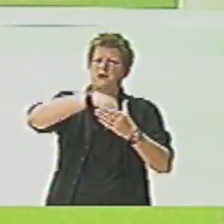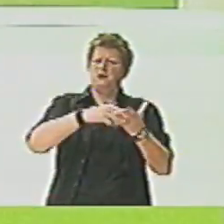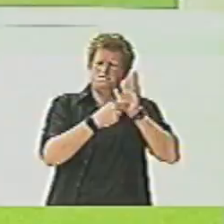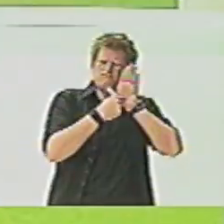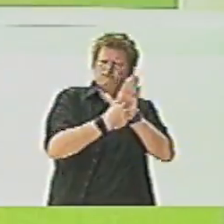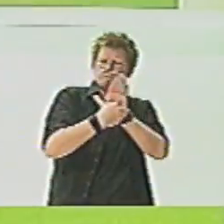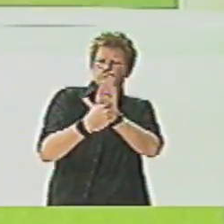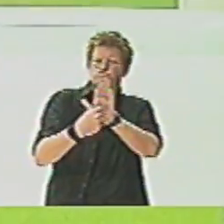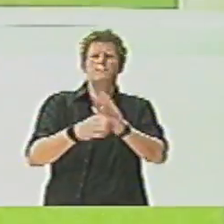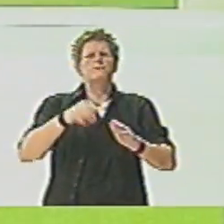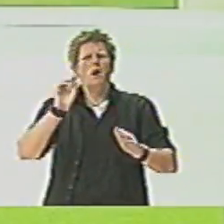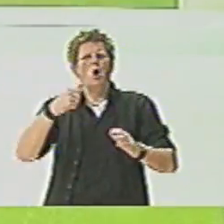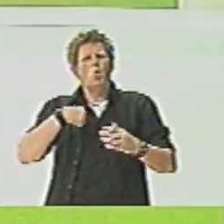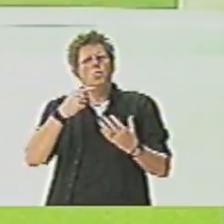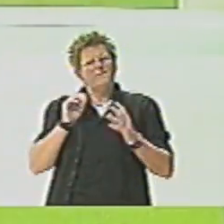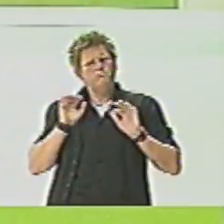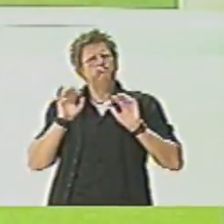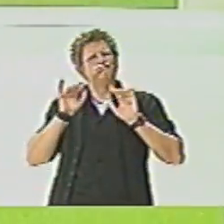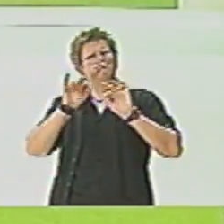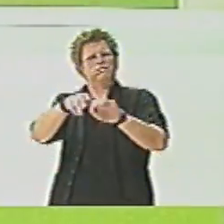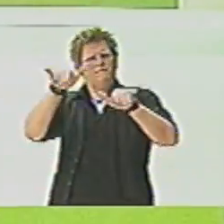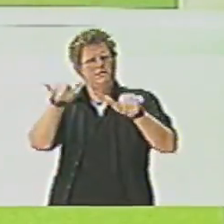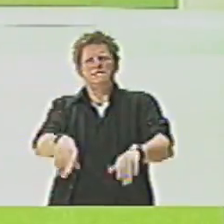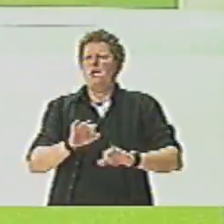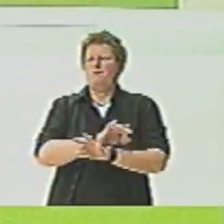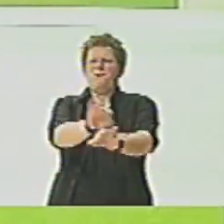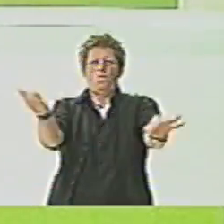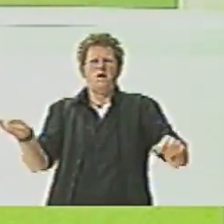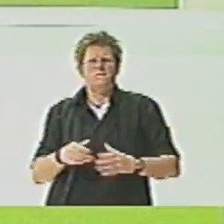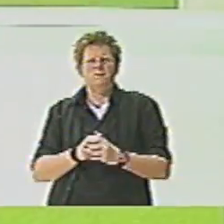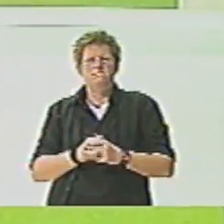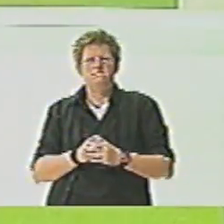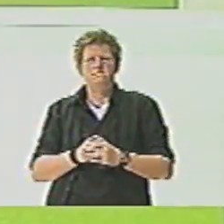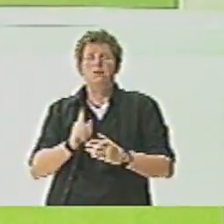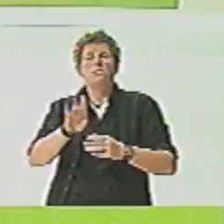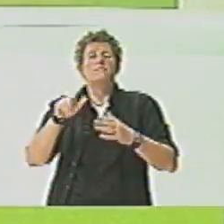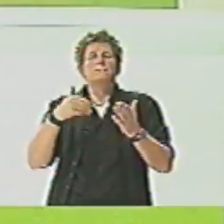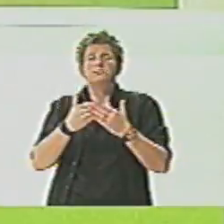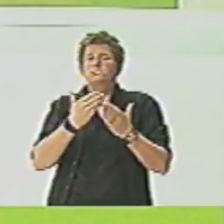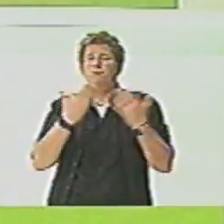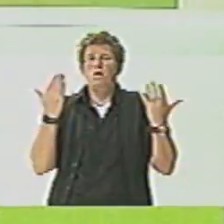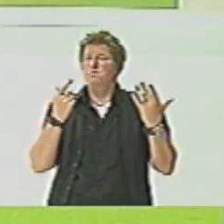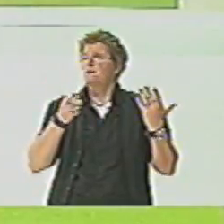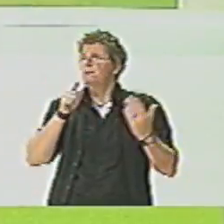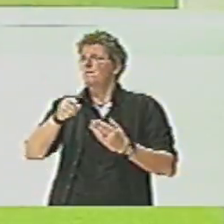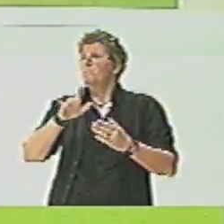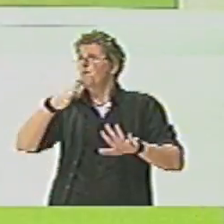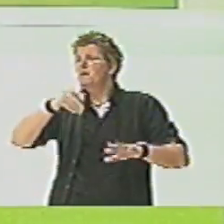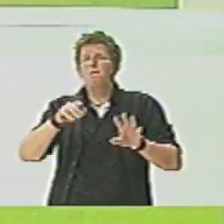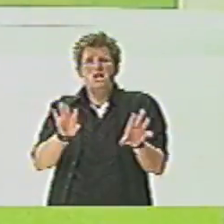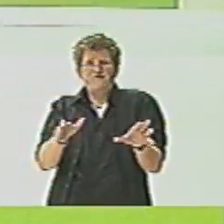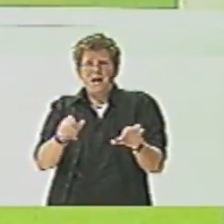Geschlossenheit und Glaubwürdigkeit. Sagen, was man tut und tun, was man sagt. Wenn manche Talkshow-Moderatoren